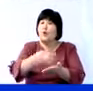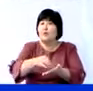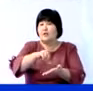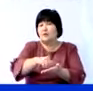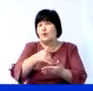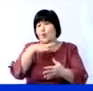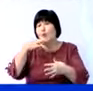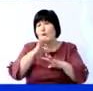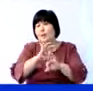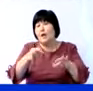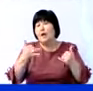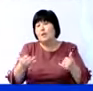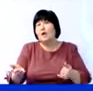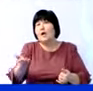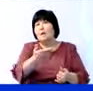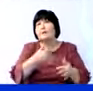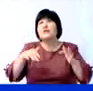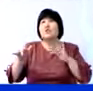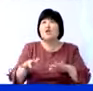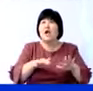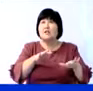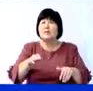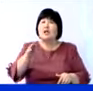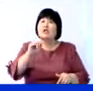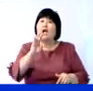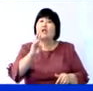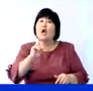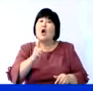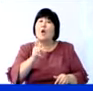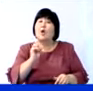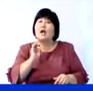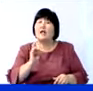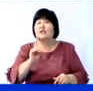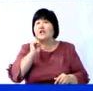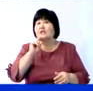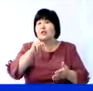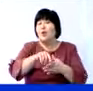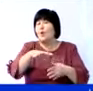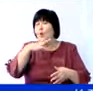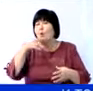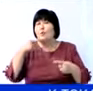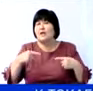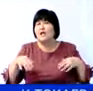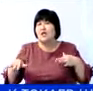қозғалды. Мына бүгінгі біздің жастардың ұйымдастырып отқан, жаңа құрған жастардың ұйымдастырып отқан бір көптеген